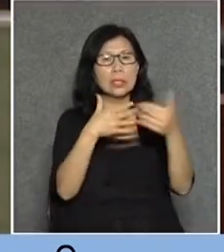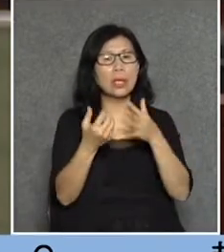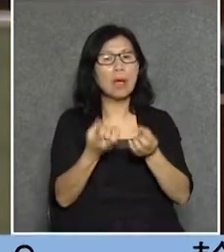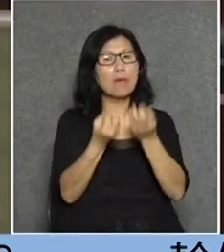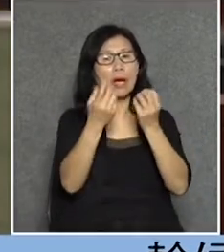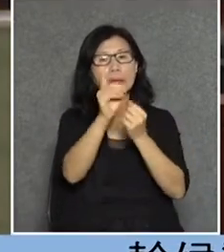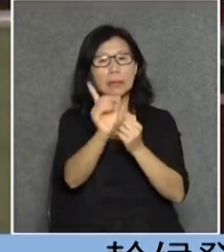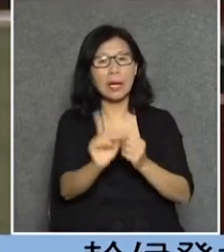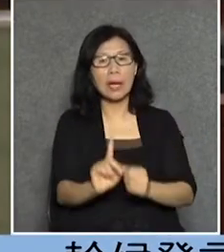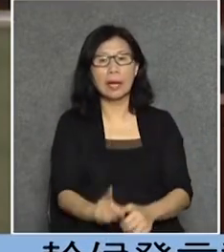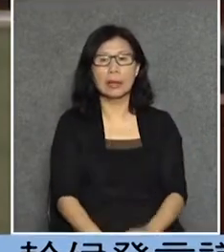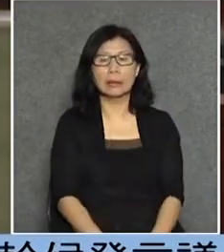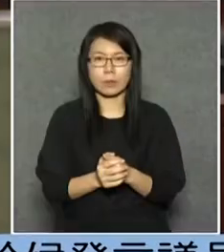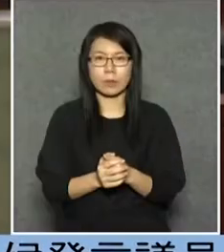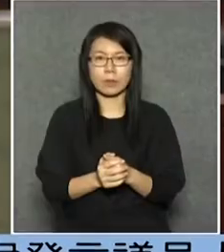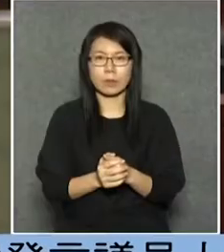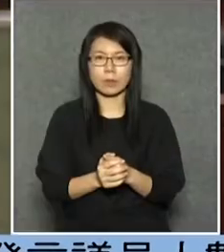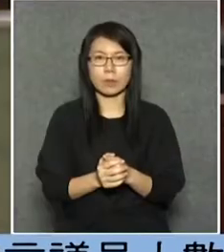說